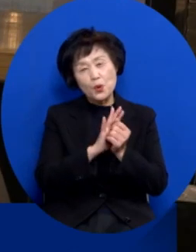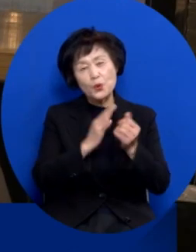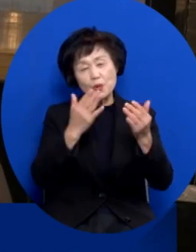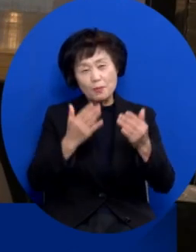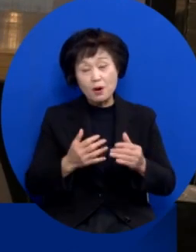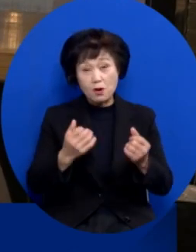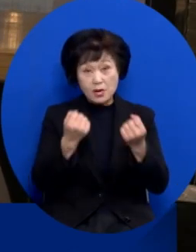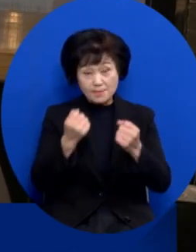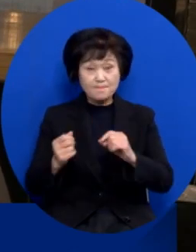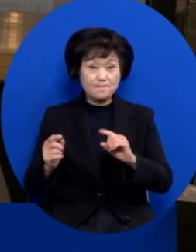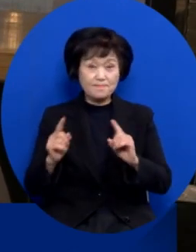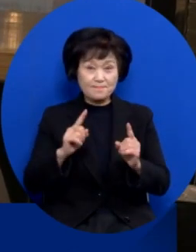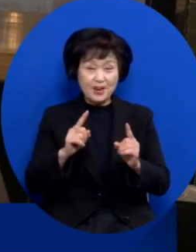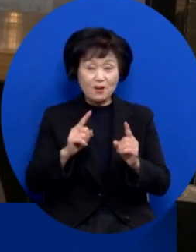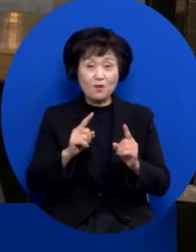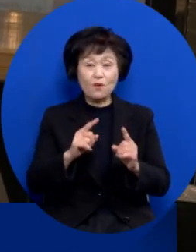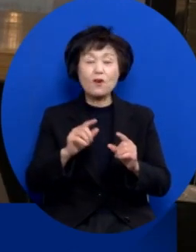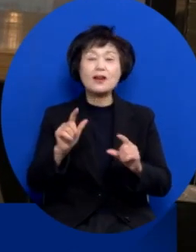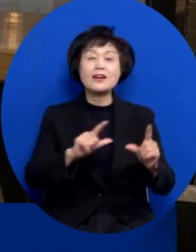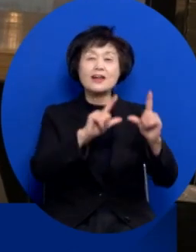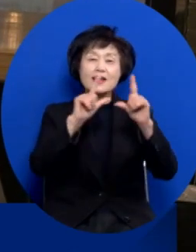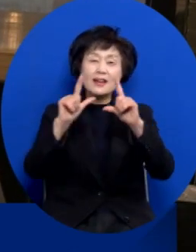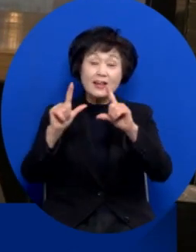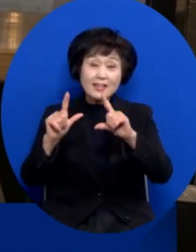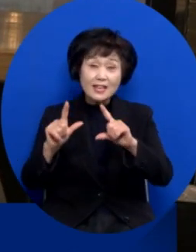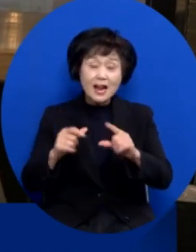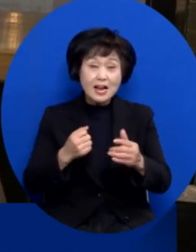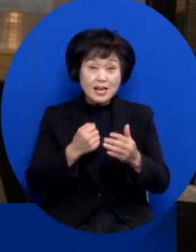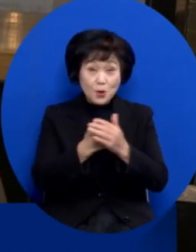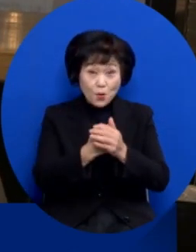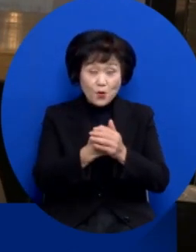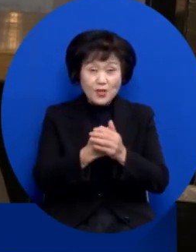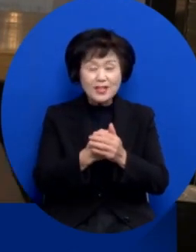얻고 실질적으로 살아갈 용기를 얻었으면